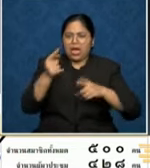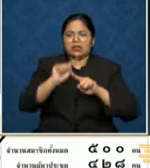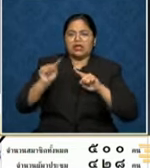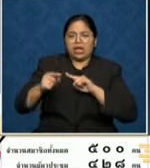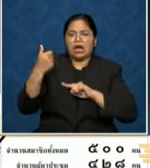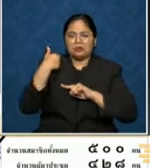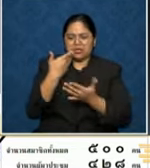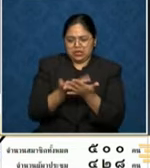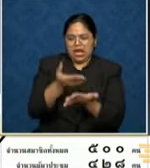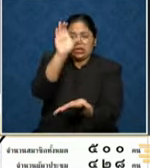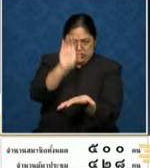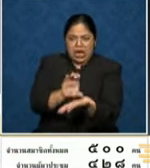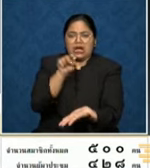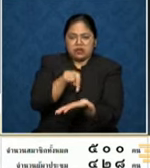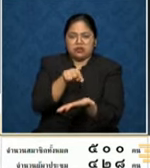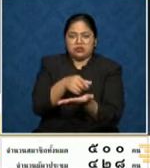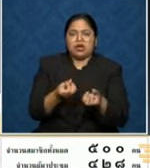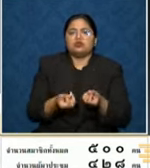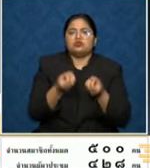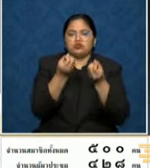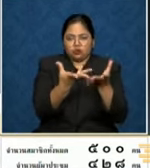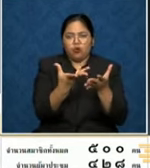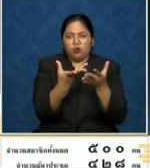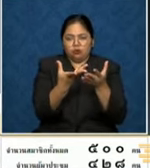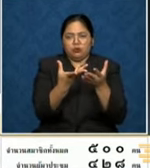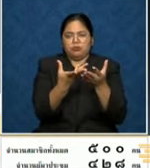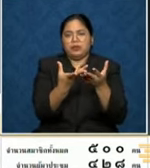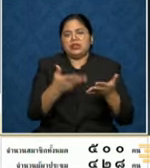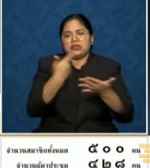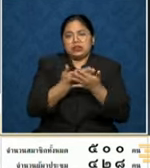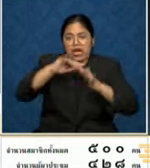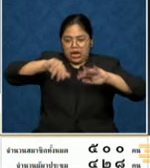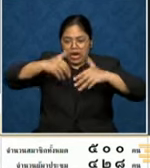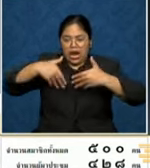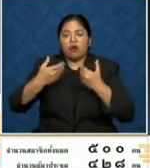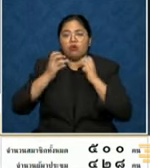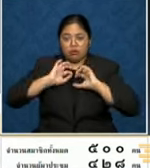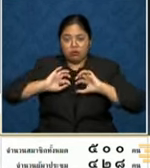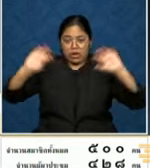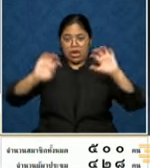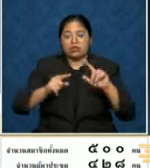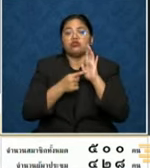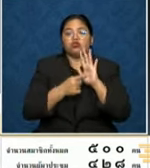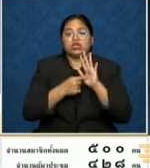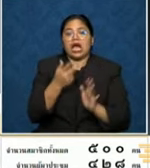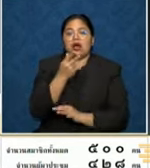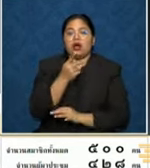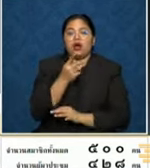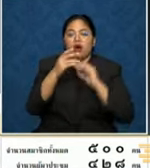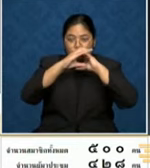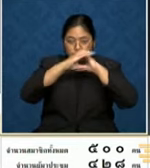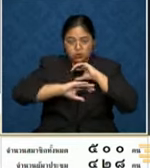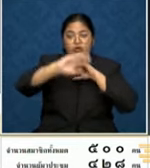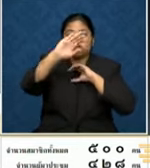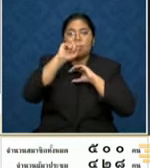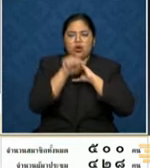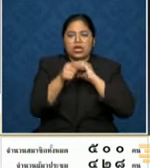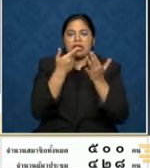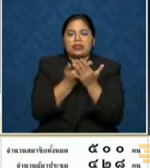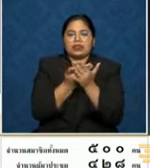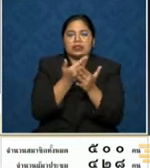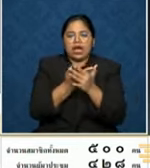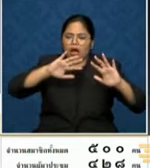ให้นำเงินดังกล่าวส่งเป็นรายได้ของรัฐเช่นกสทช.ครับท่านประธานครับซึ่งมีเงินที่เกิด